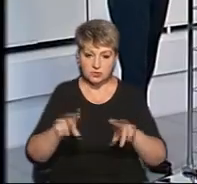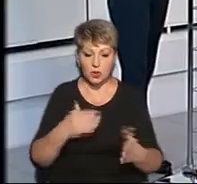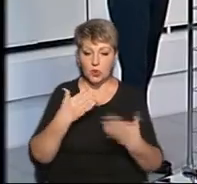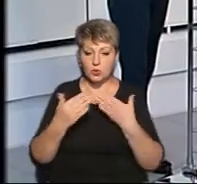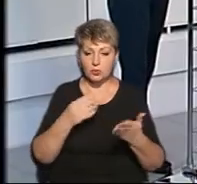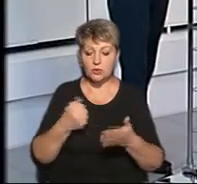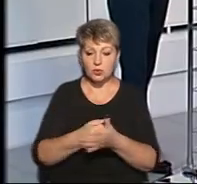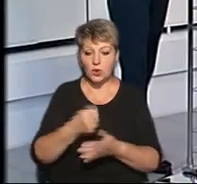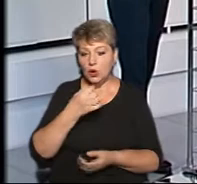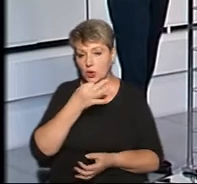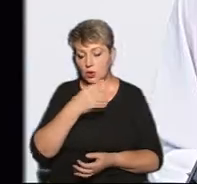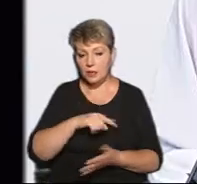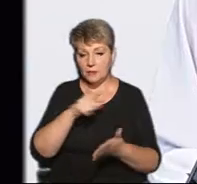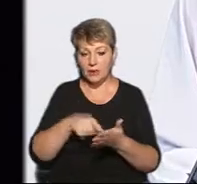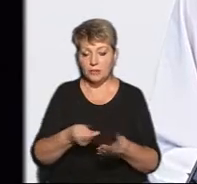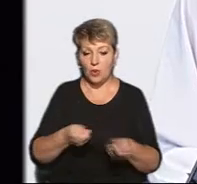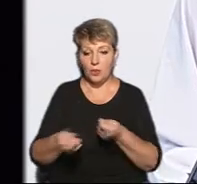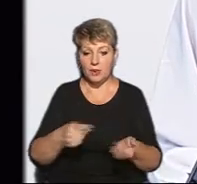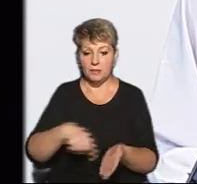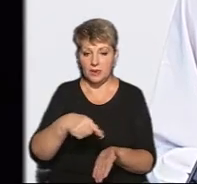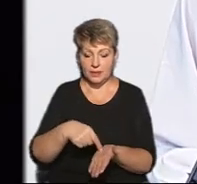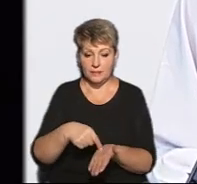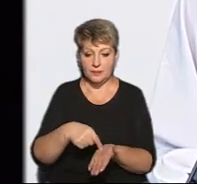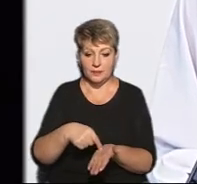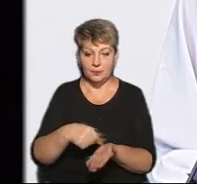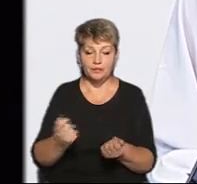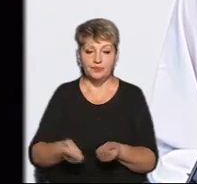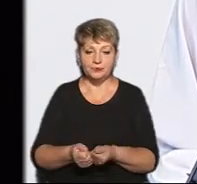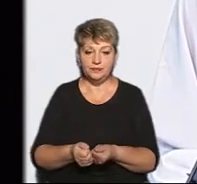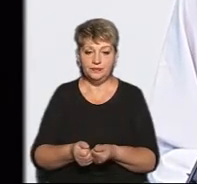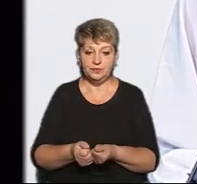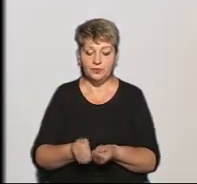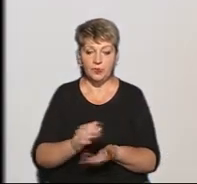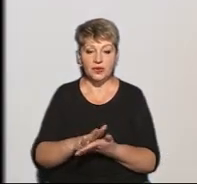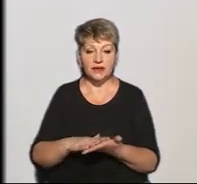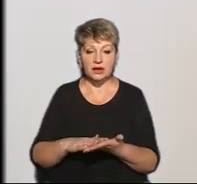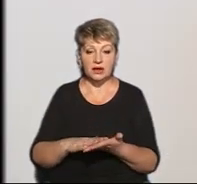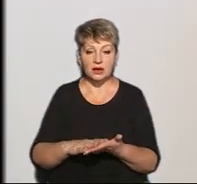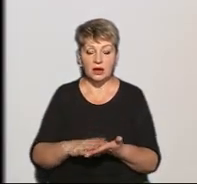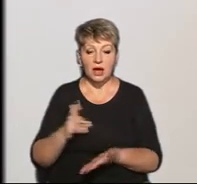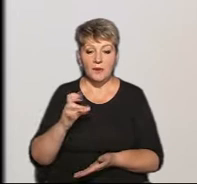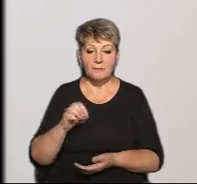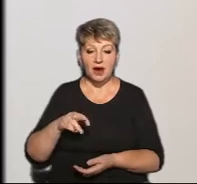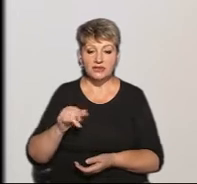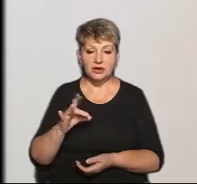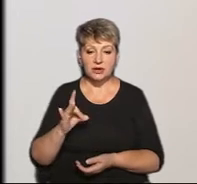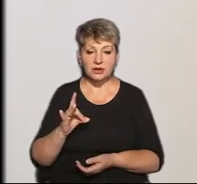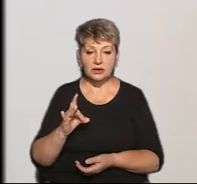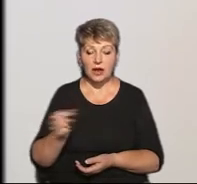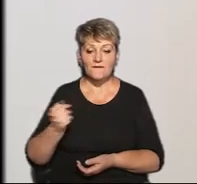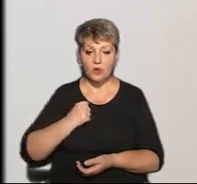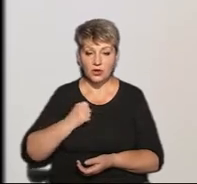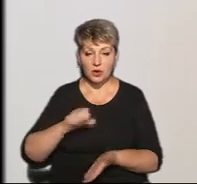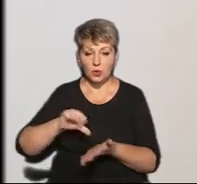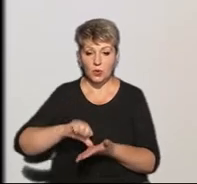до будь-яких питань управління містом. Він депутат вже не першої каденції. Далі Руслан Батир.